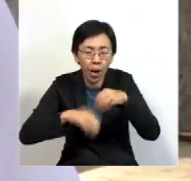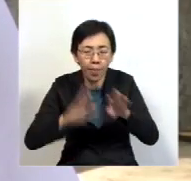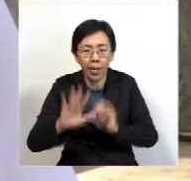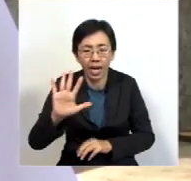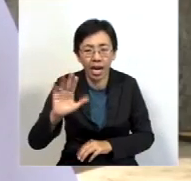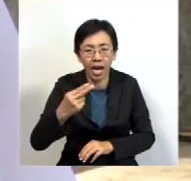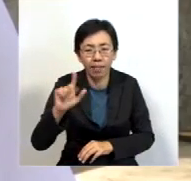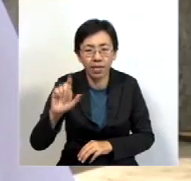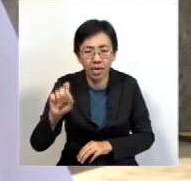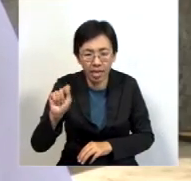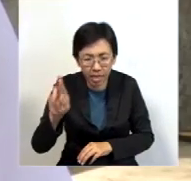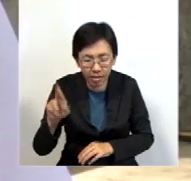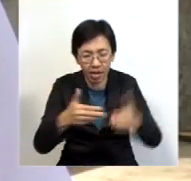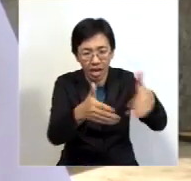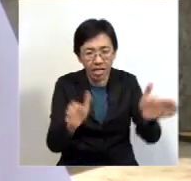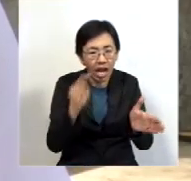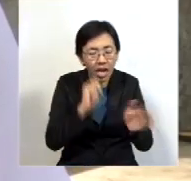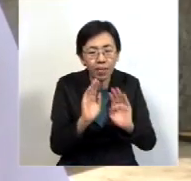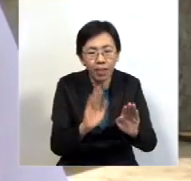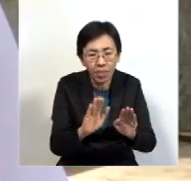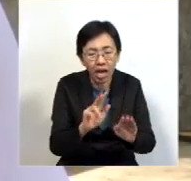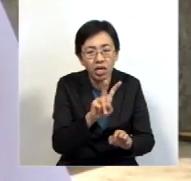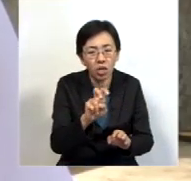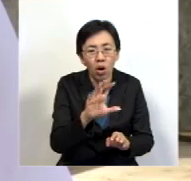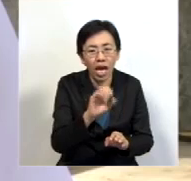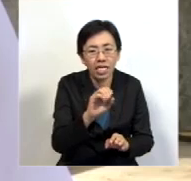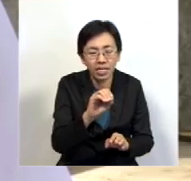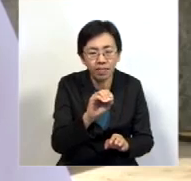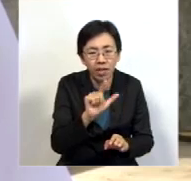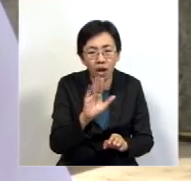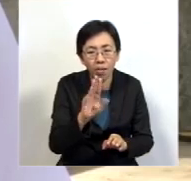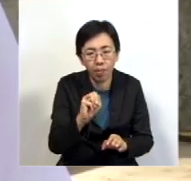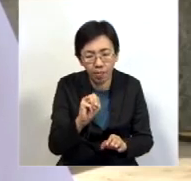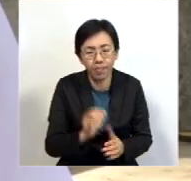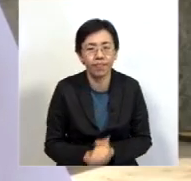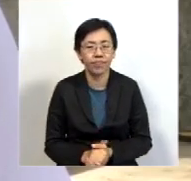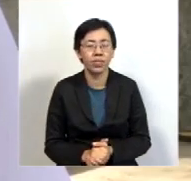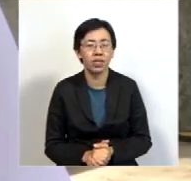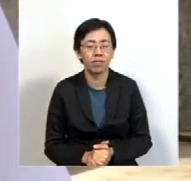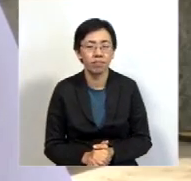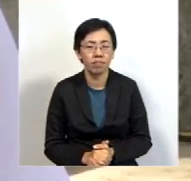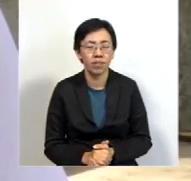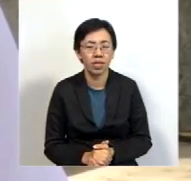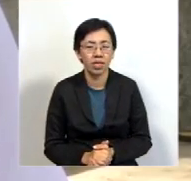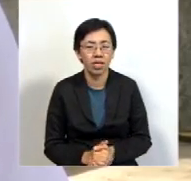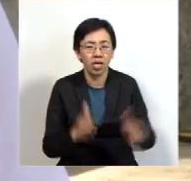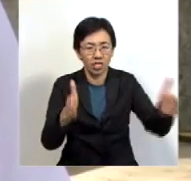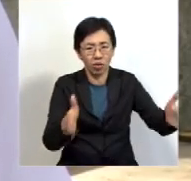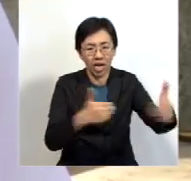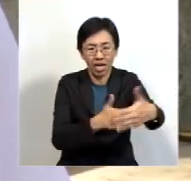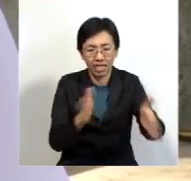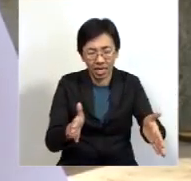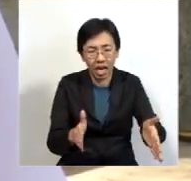ถังเก็บน้ำของเราเนี่ยจะมีความจุอยู่250ลูกบาศก์เมตรเพราะฉะนั้นเนี่ยเต็มความจุเนี่ยเราจ